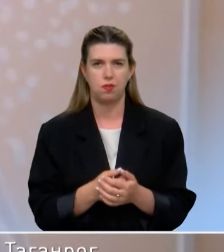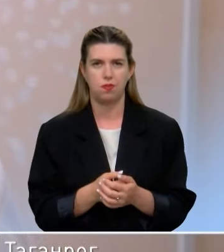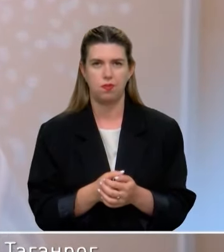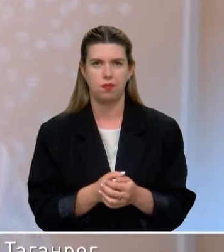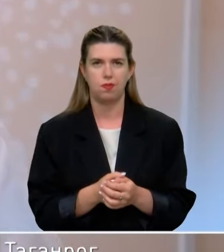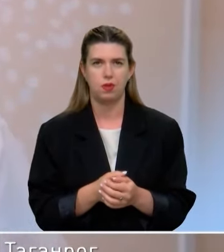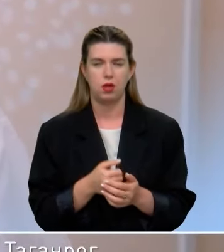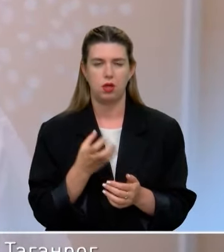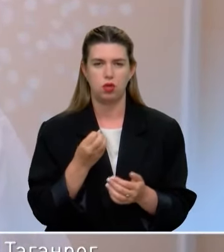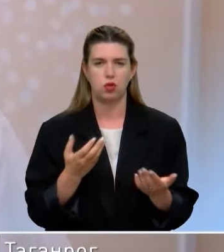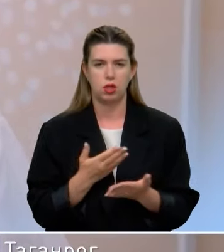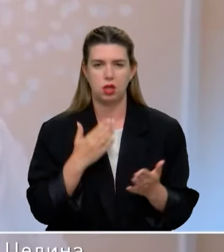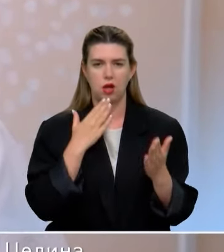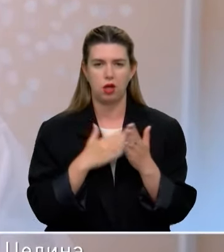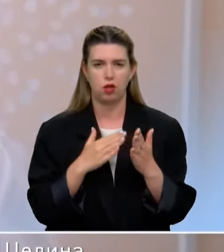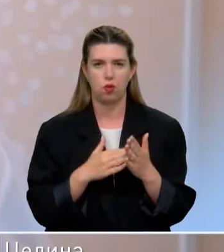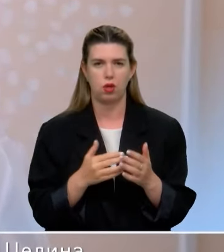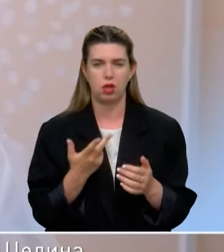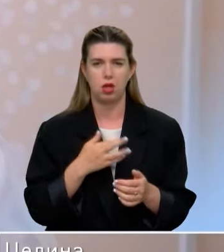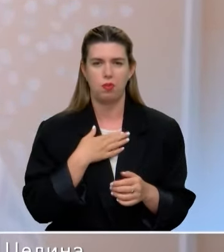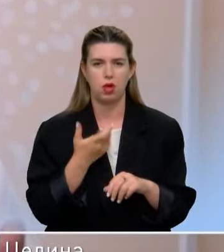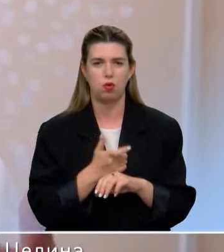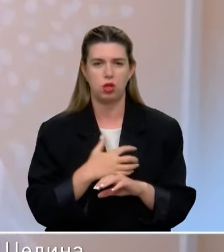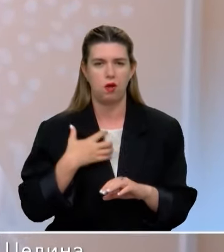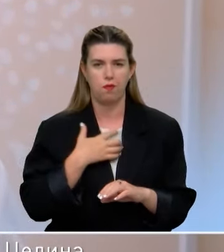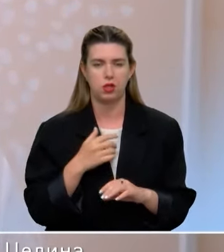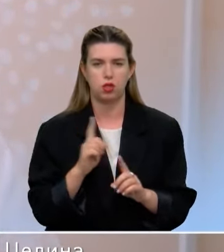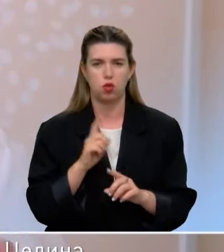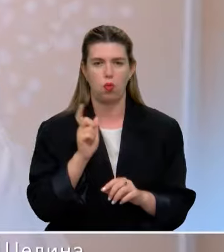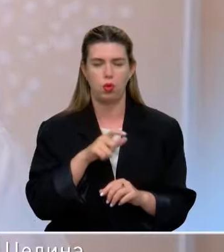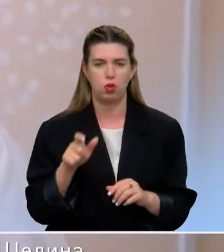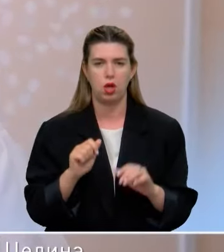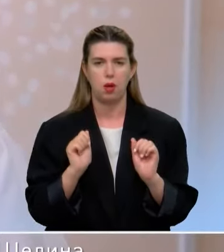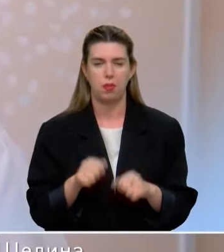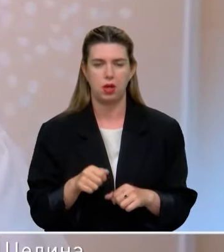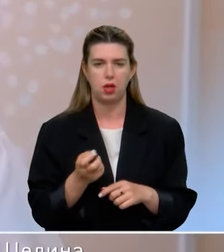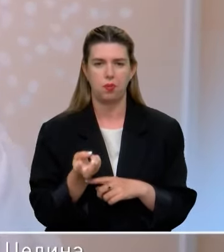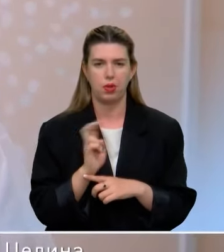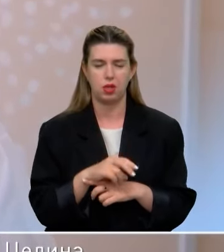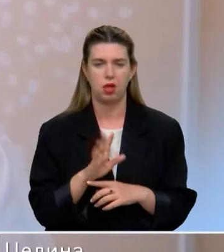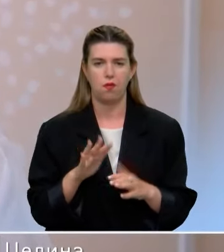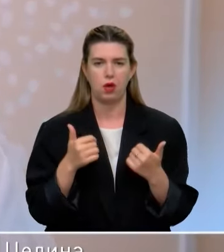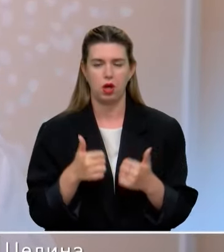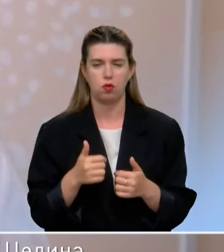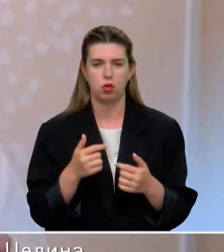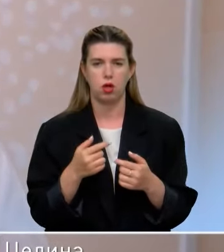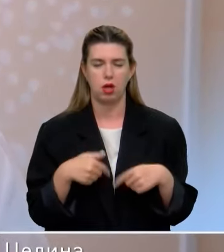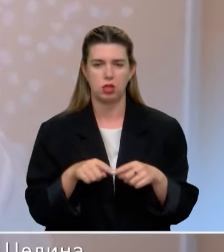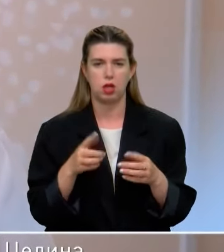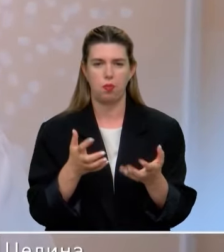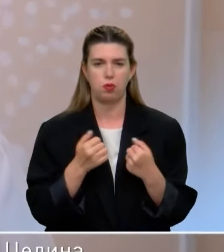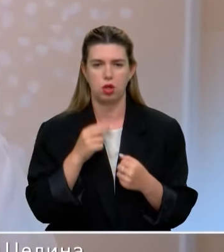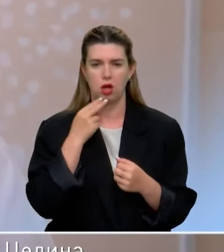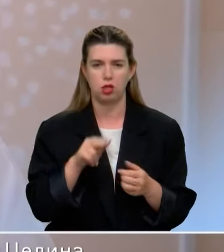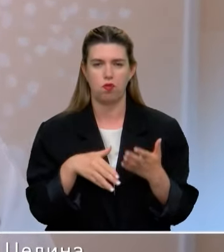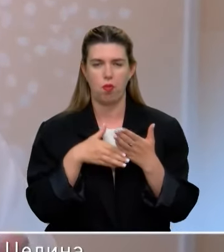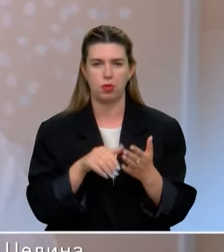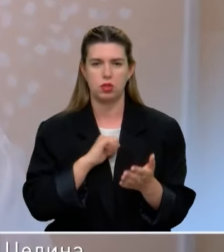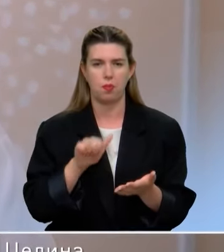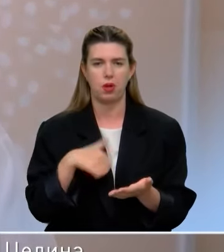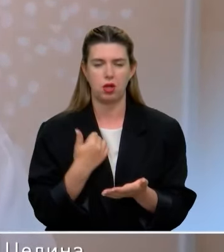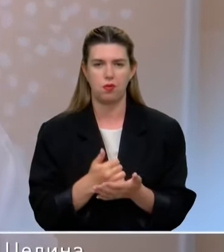я е и жите для меня онь важно чтобы люди могли прийти в хорошее учреждение получить качественную помощь самое